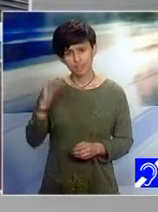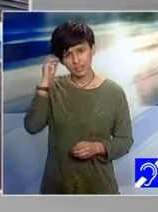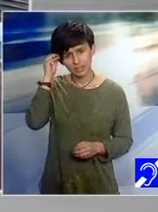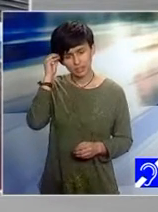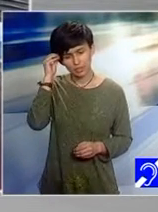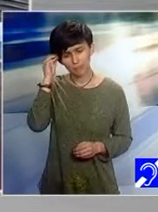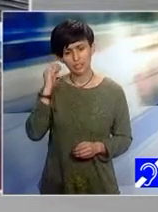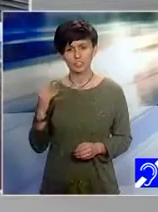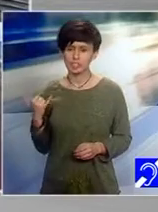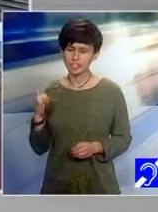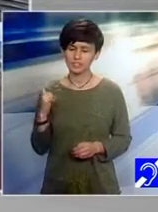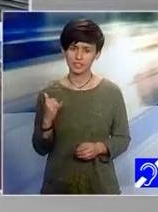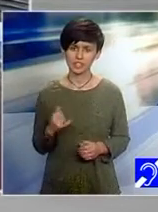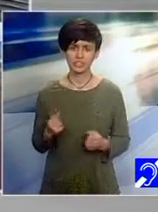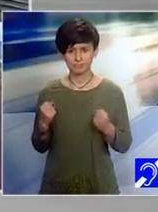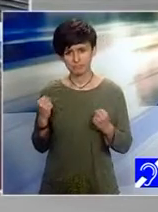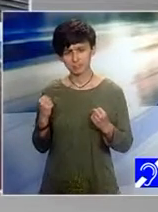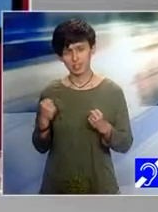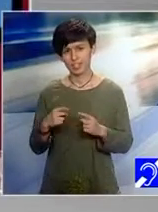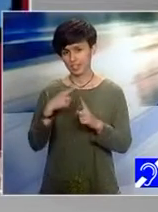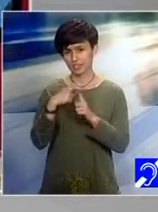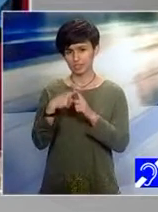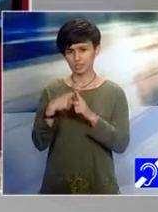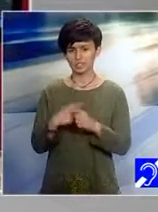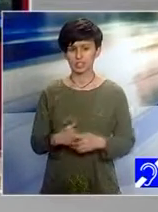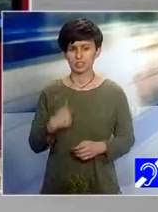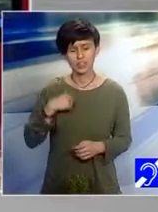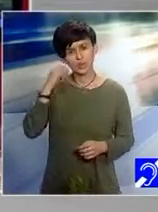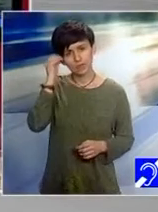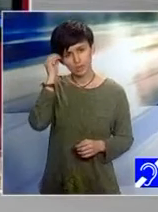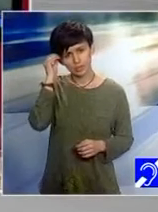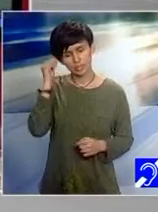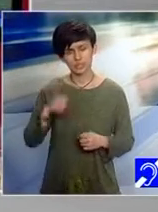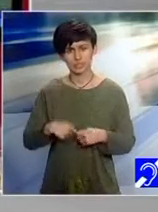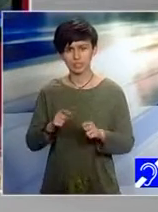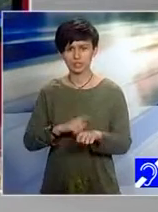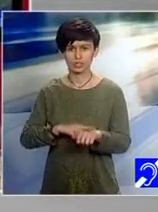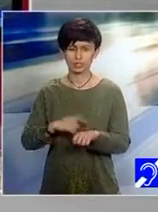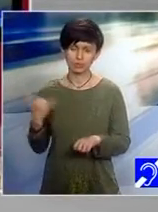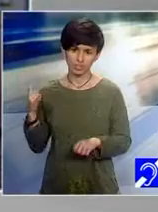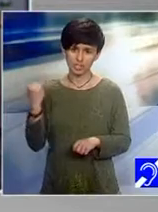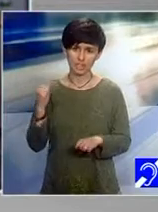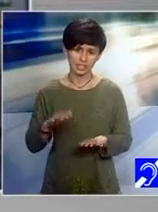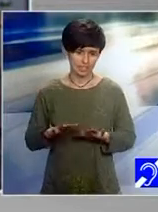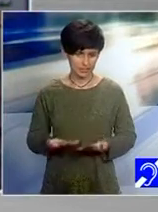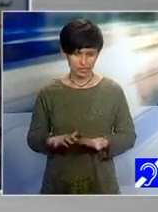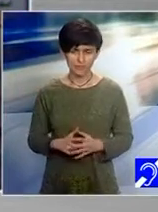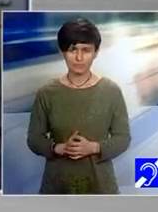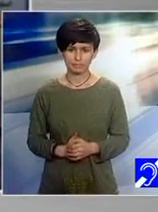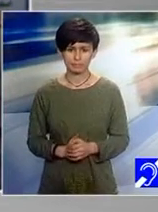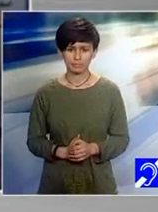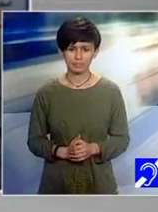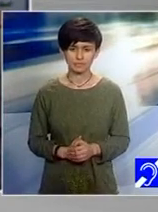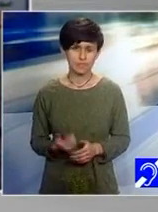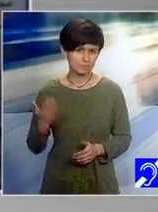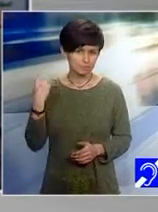și încărcată, da, pozitiv. Sigur că minte, da, că tot timpul veniți așa de la Grăveni. După asta a fost și masa festivă, unde am